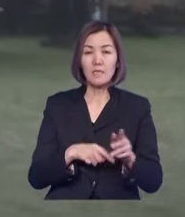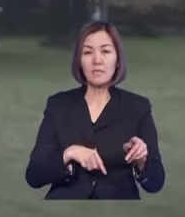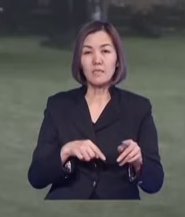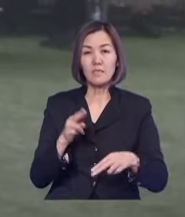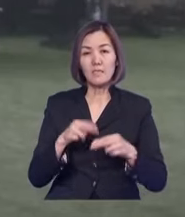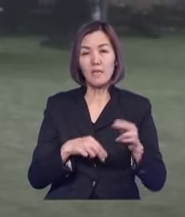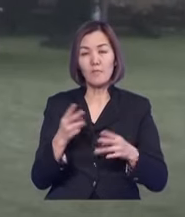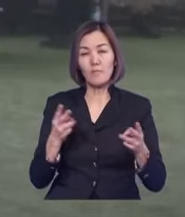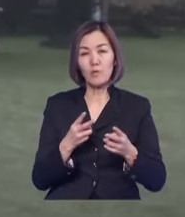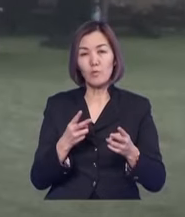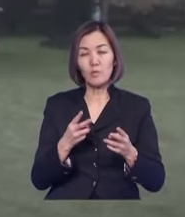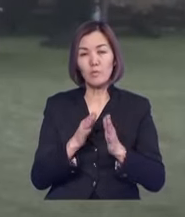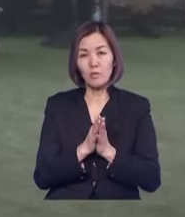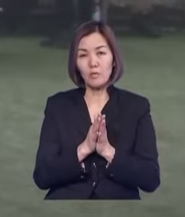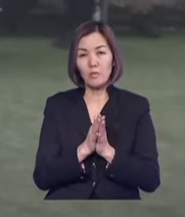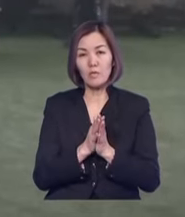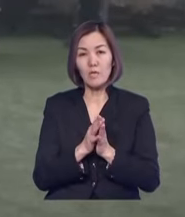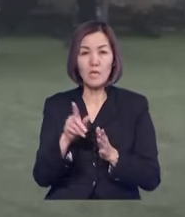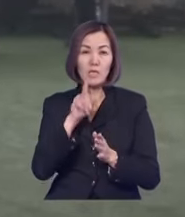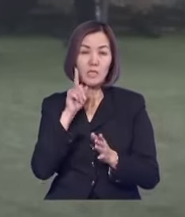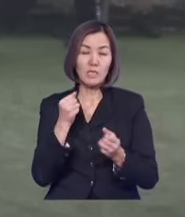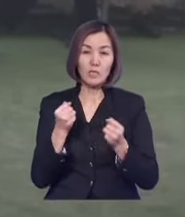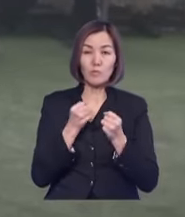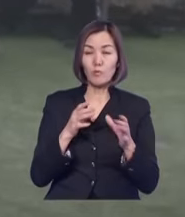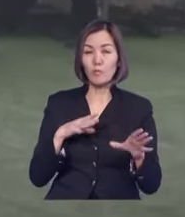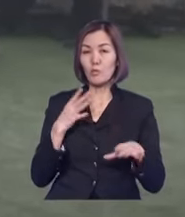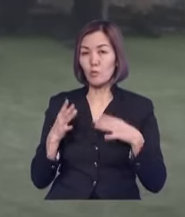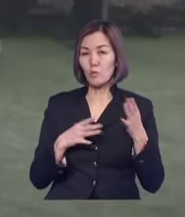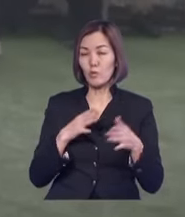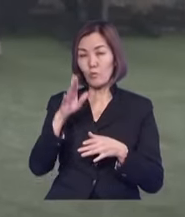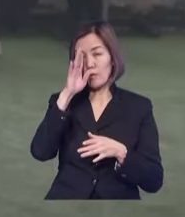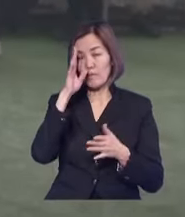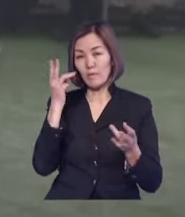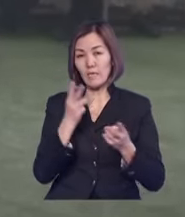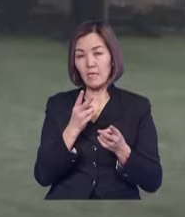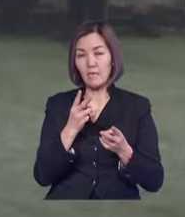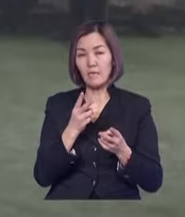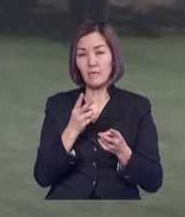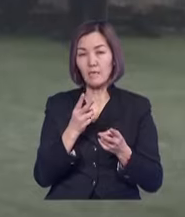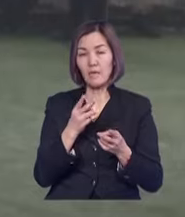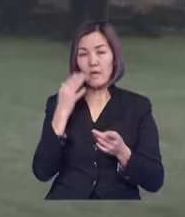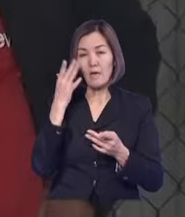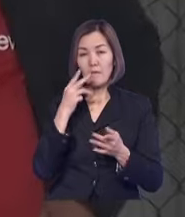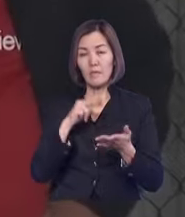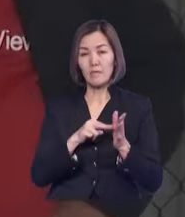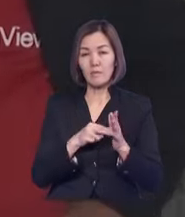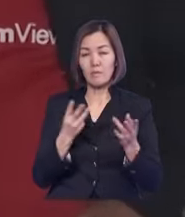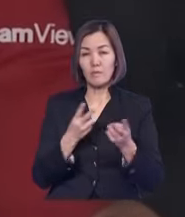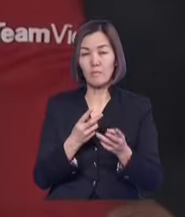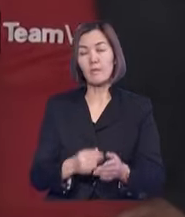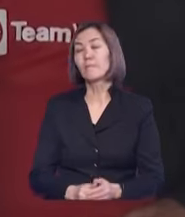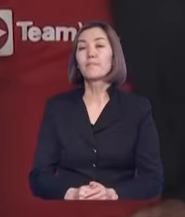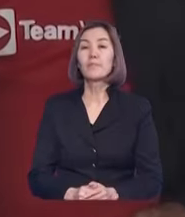Ауылдың жастарының осы спортпен айналысып жүрген жігіттердің бәрінің ойы, арманы осы. Ойын